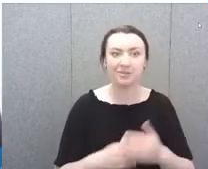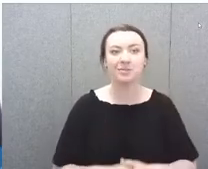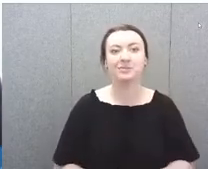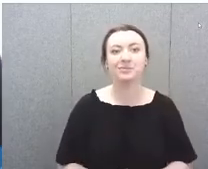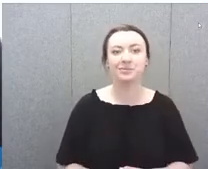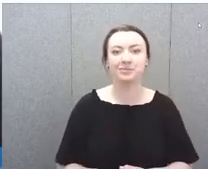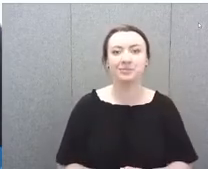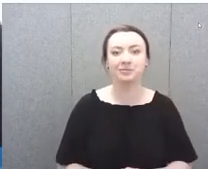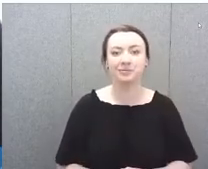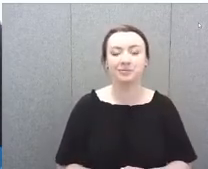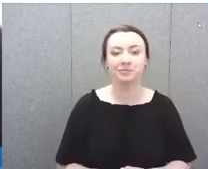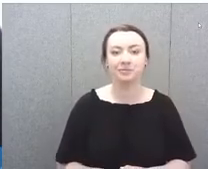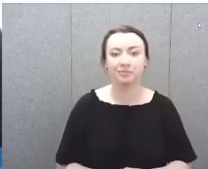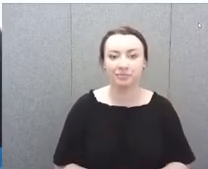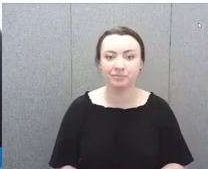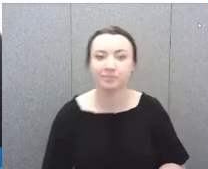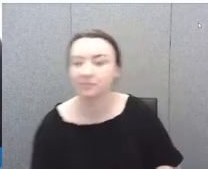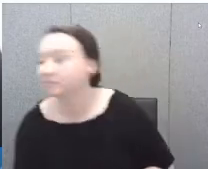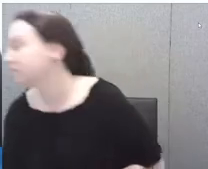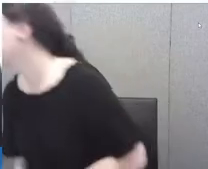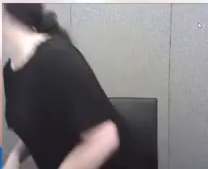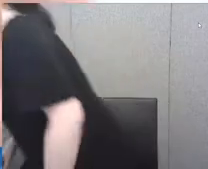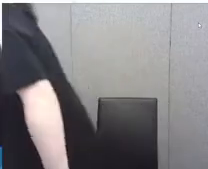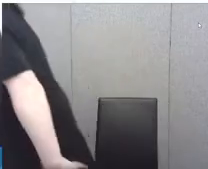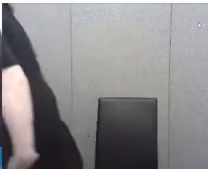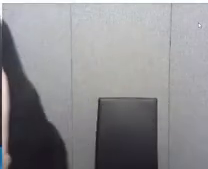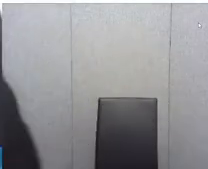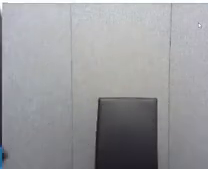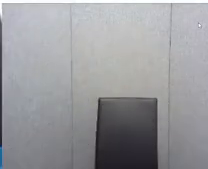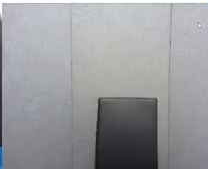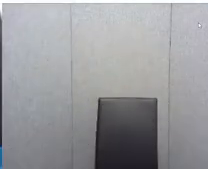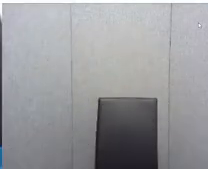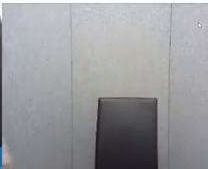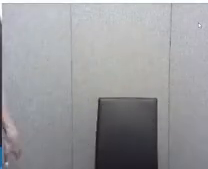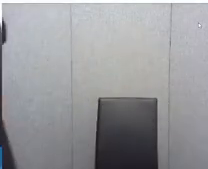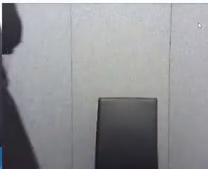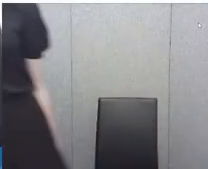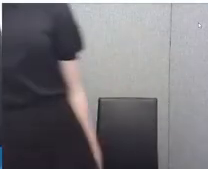закончить. Большое спасибо, уважаемая Раса. А теперь, без промедления, я